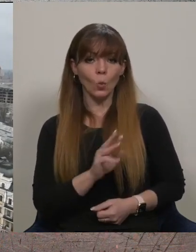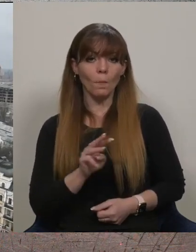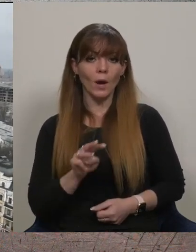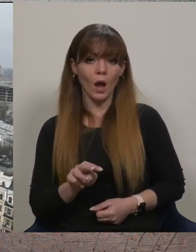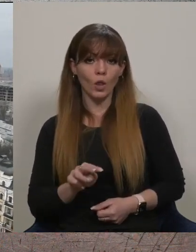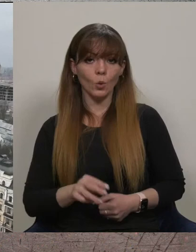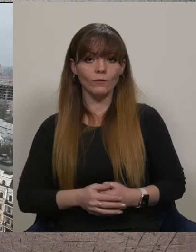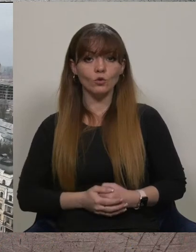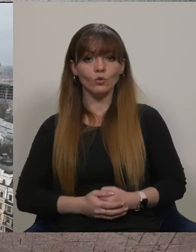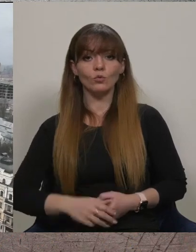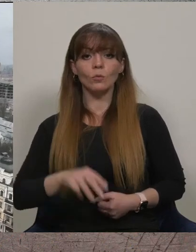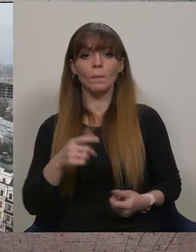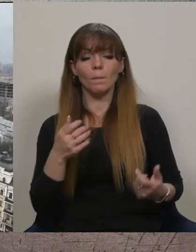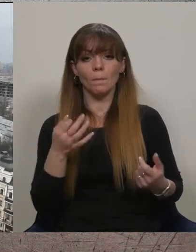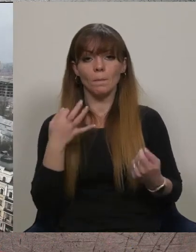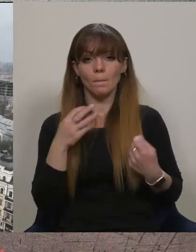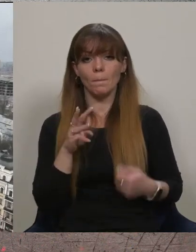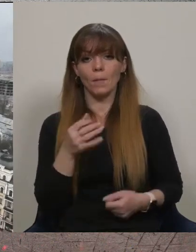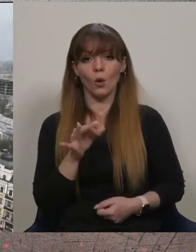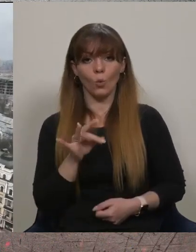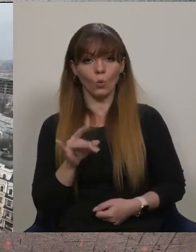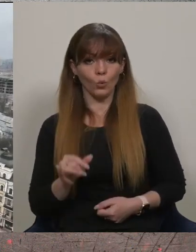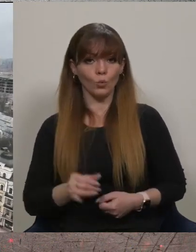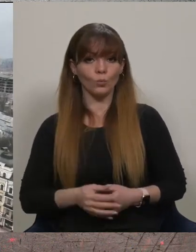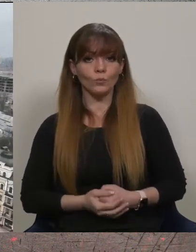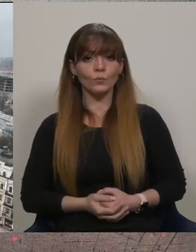Михайловичу, майору.